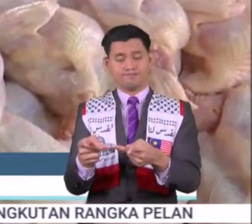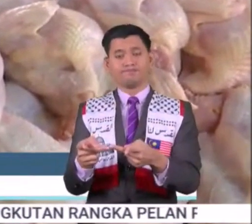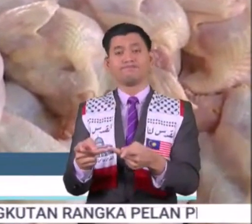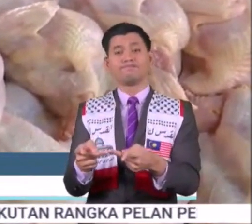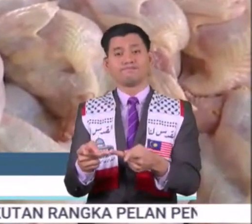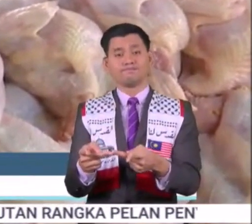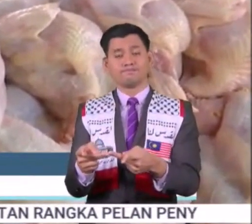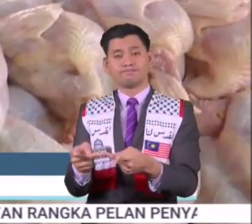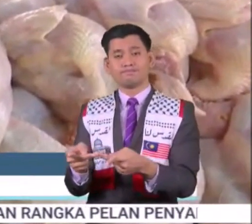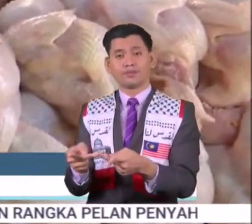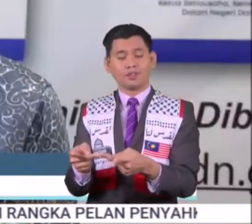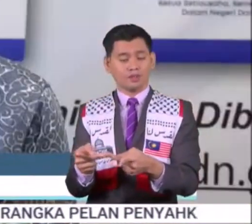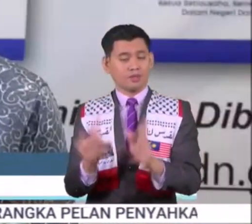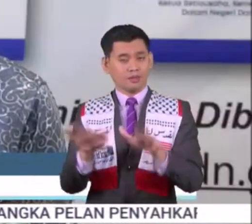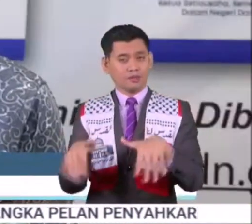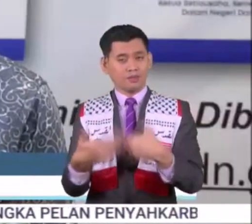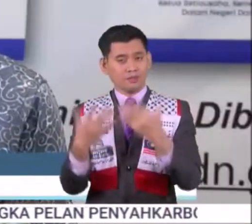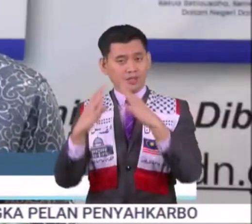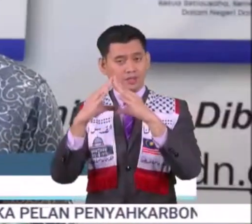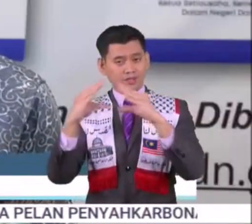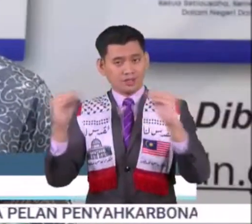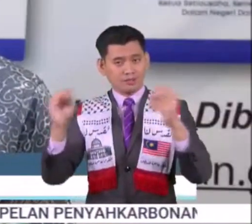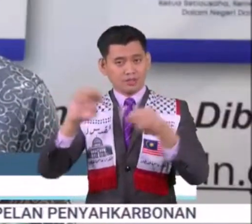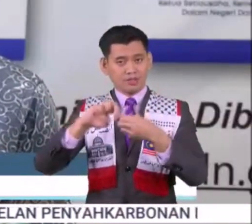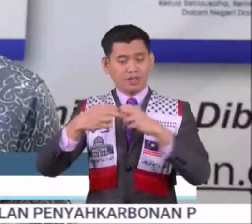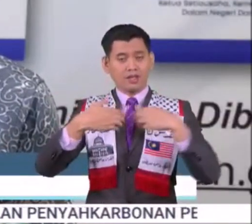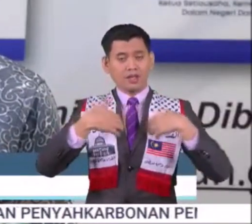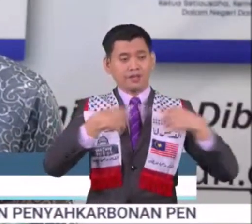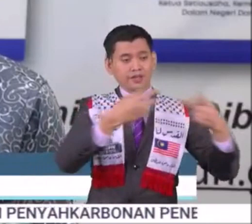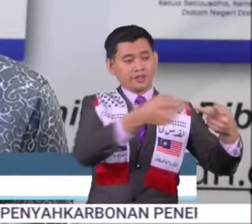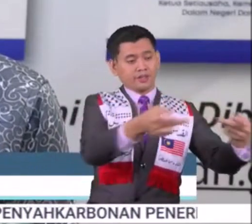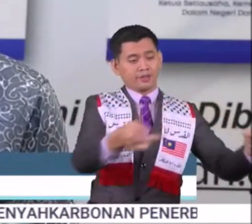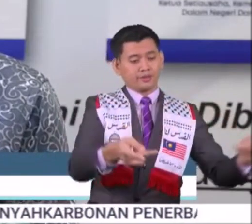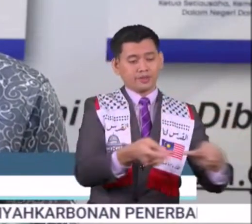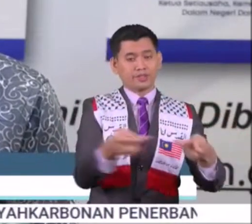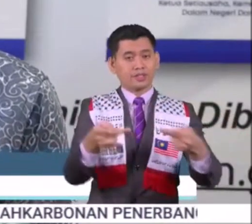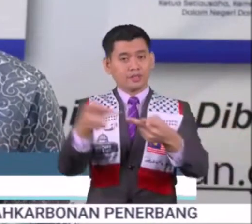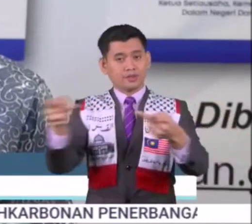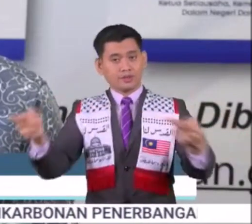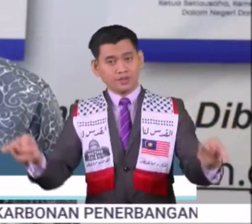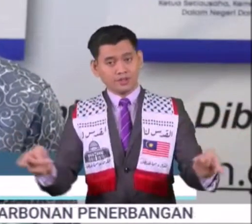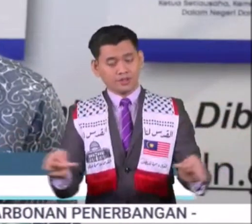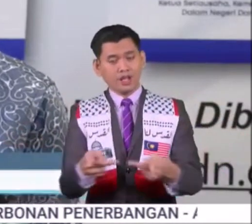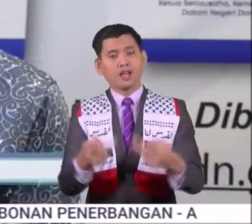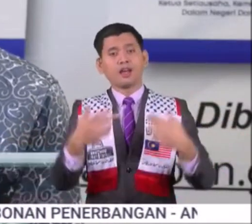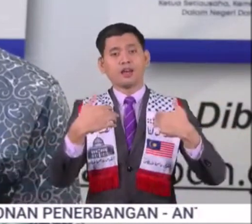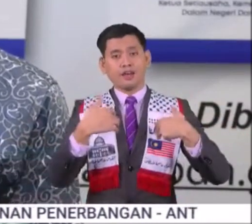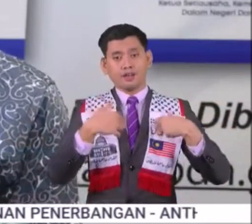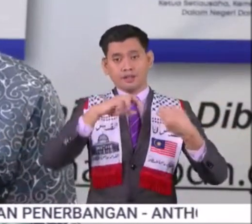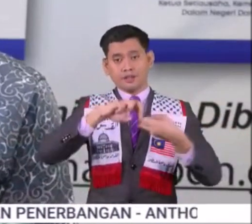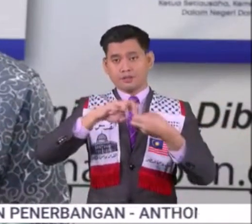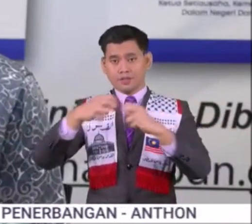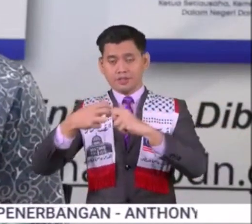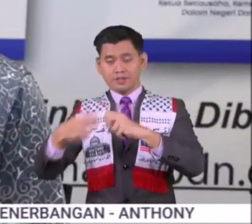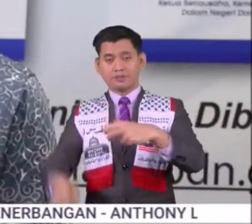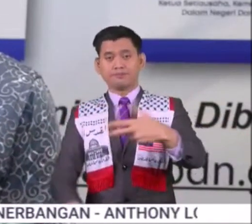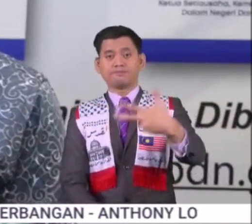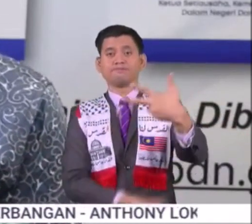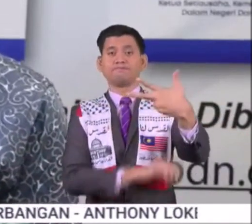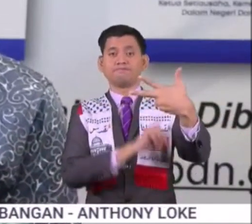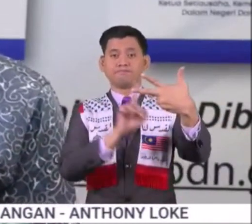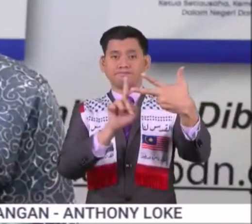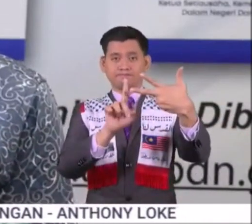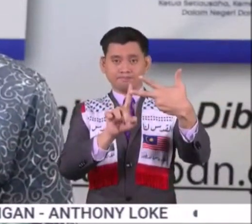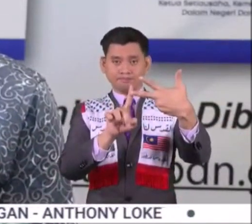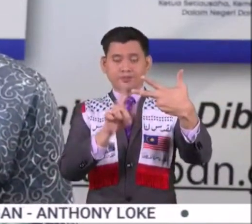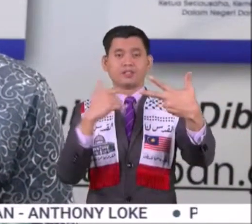Areas targeted solutions. Sebab ada kawasan-kawasan tertentu yang kita lihat ada isu. Dan yang ketiga adalah untuk